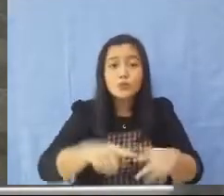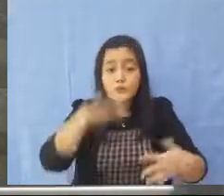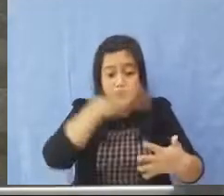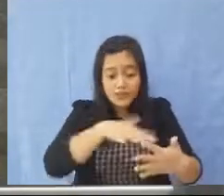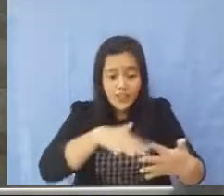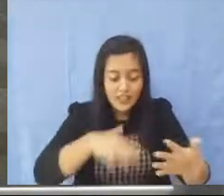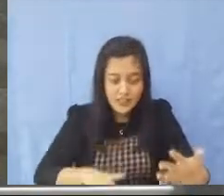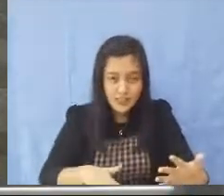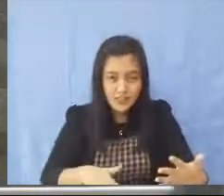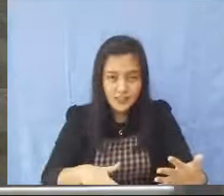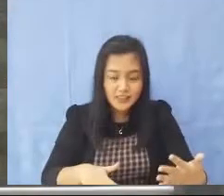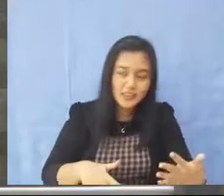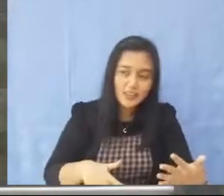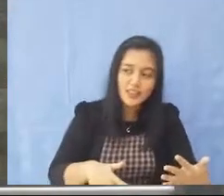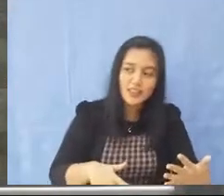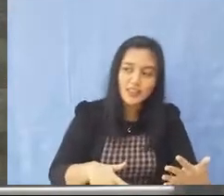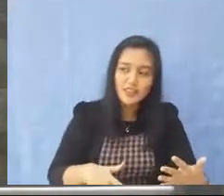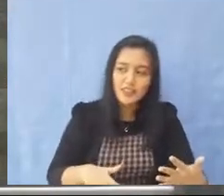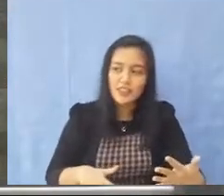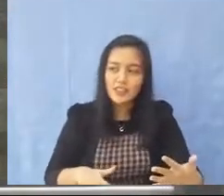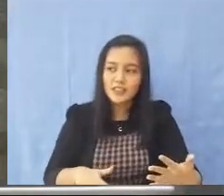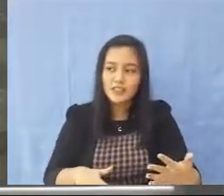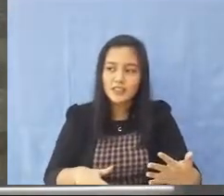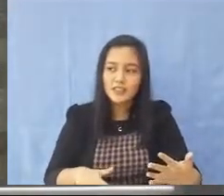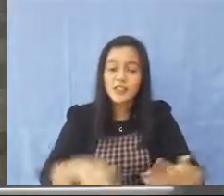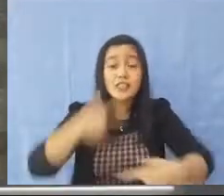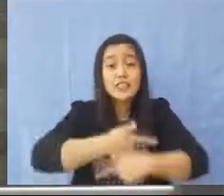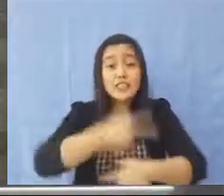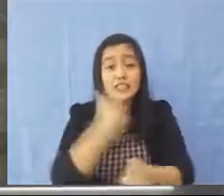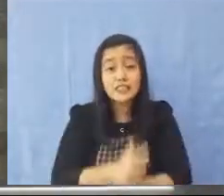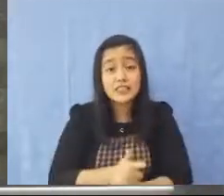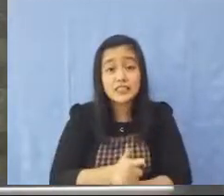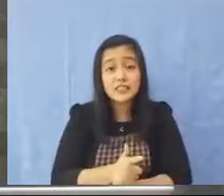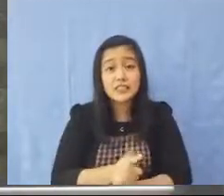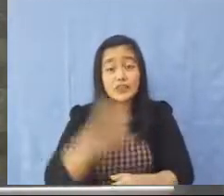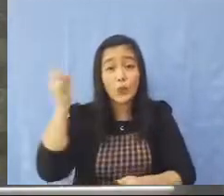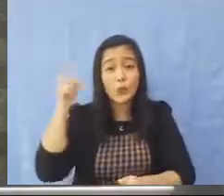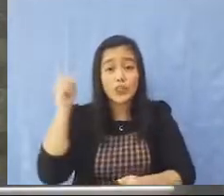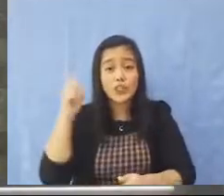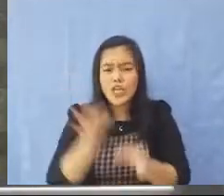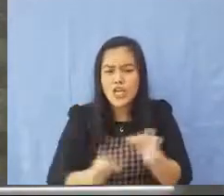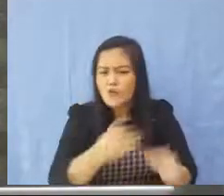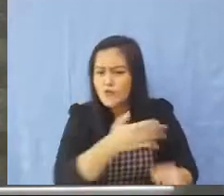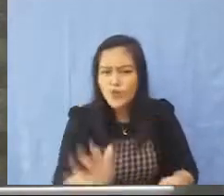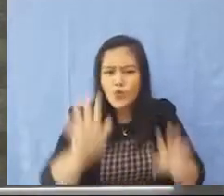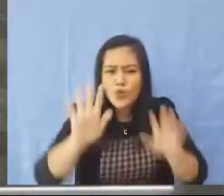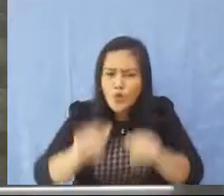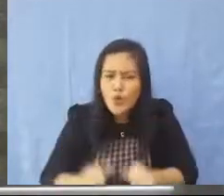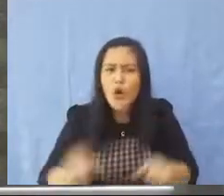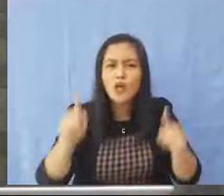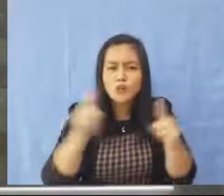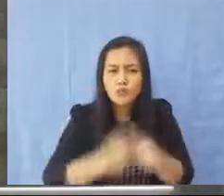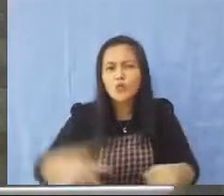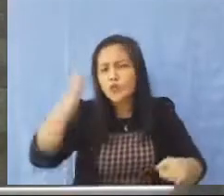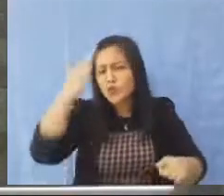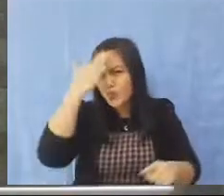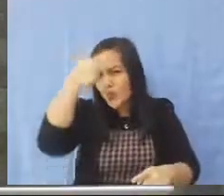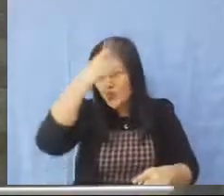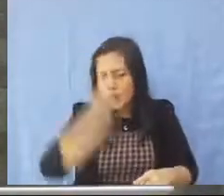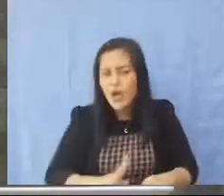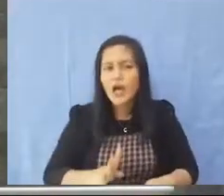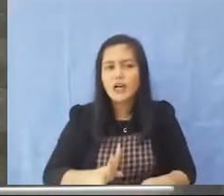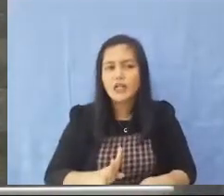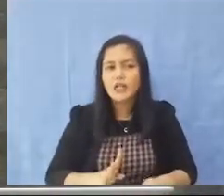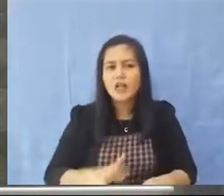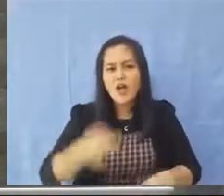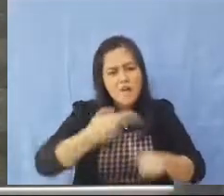book. Kaya nga Genesis alone, tandaan niyo lang, gusto niyo'ng makilala talaga, gusto niyo'ng ipakilala ang Diyos. From the very beginning